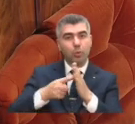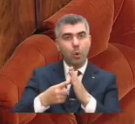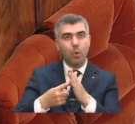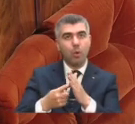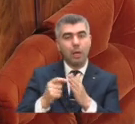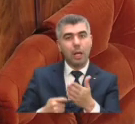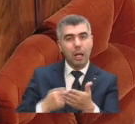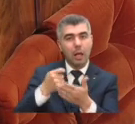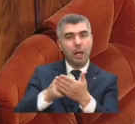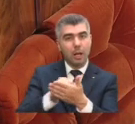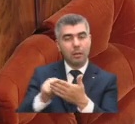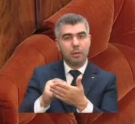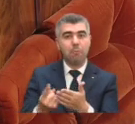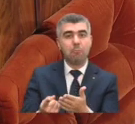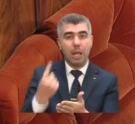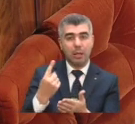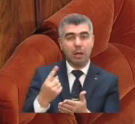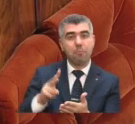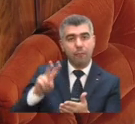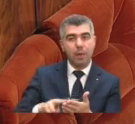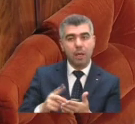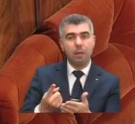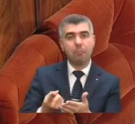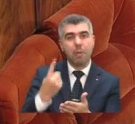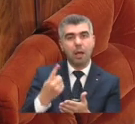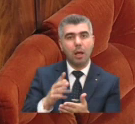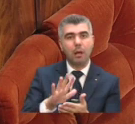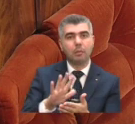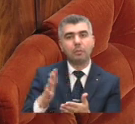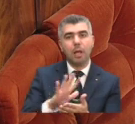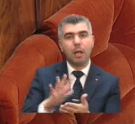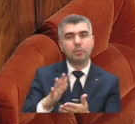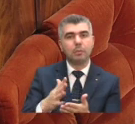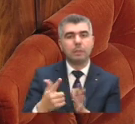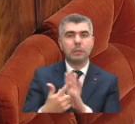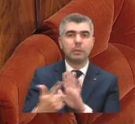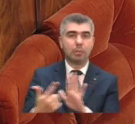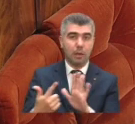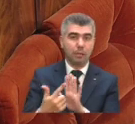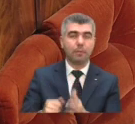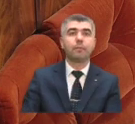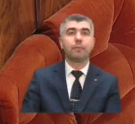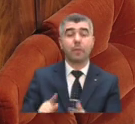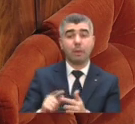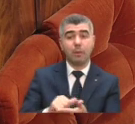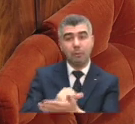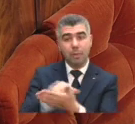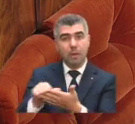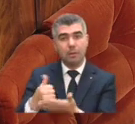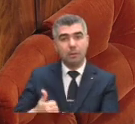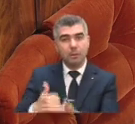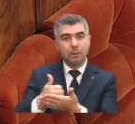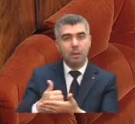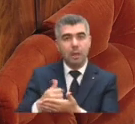اللي تيخلص عليها 100 درهم راه الكلفه الحقيقيه ديالها هي 175 درهم. هذا علاش الحكومه اعطات اعتمادات ماليه لهذا المكتب